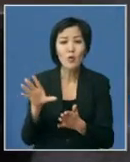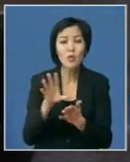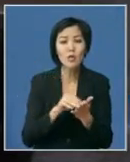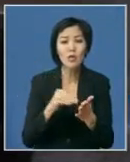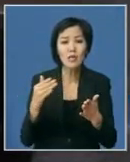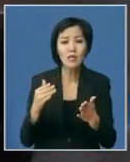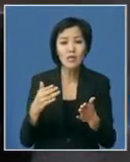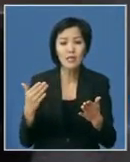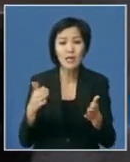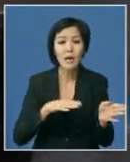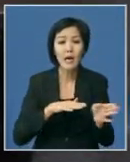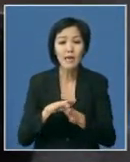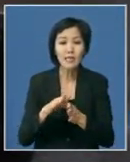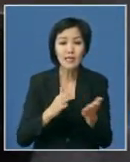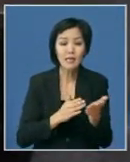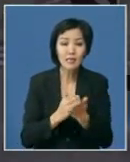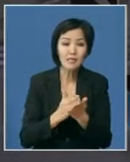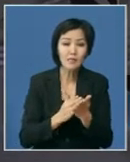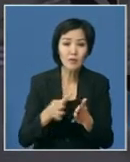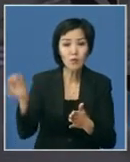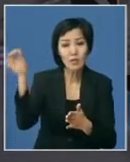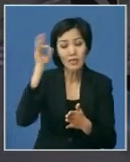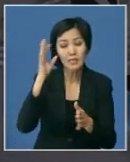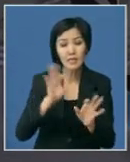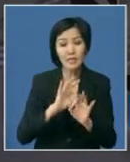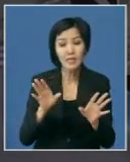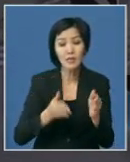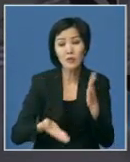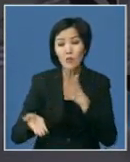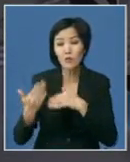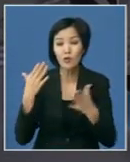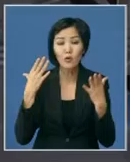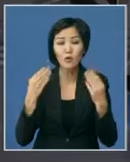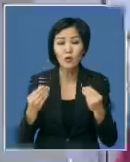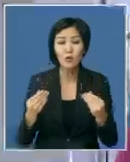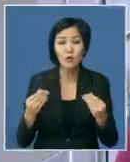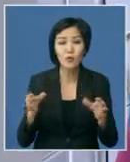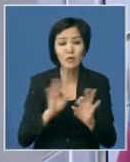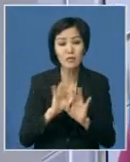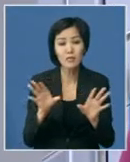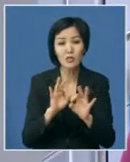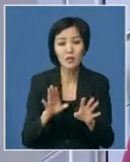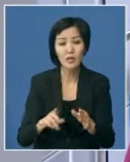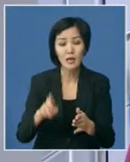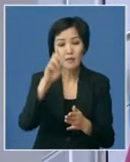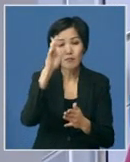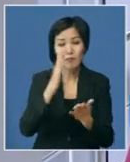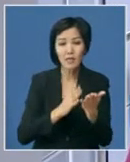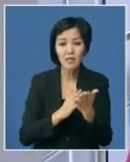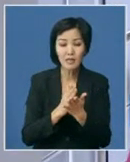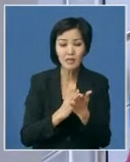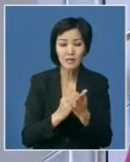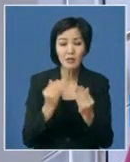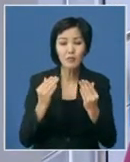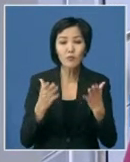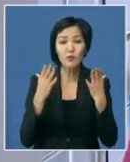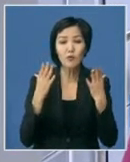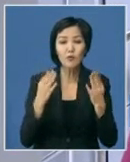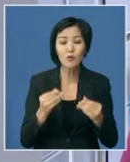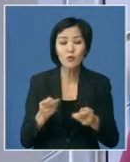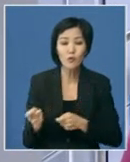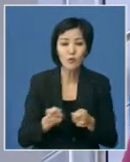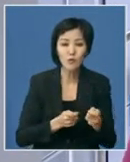атқарған қызметтері туралы естеліктер айтып, өткен күндерден сыр шертті. Мемлекеттік қызметкер бүгінгі күні